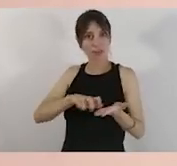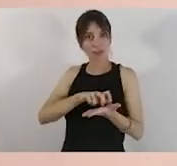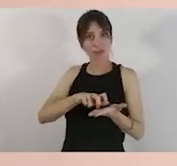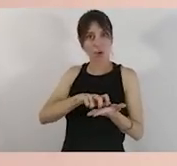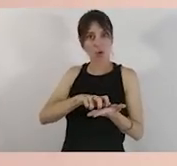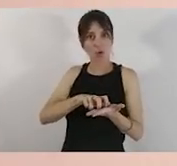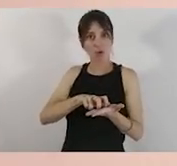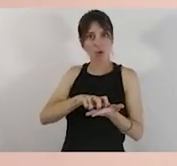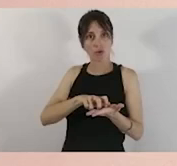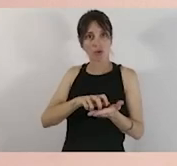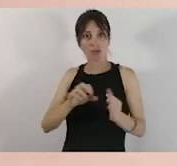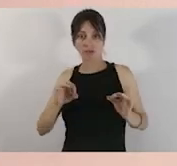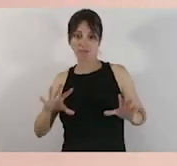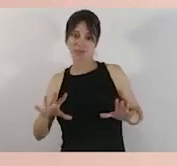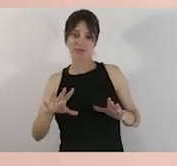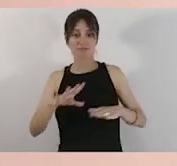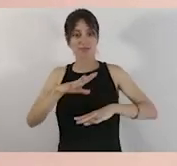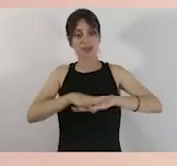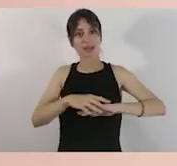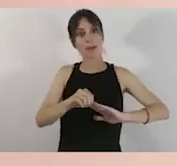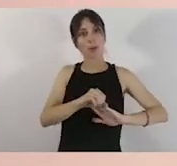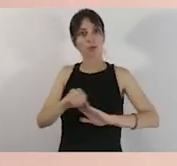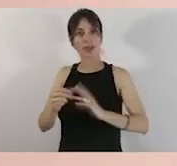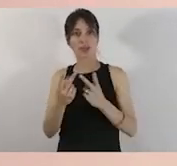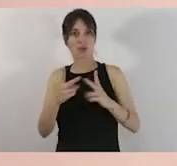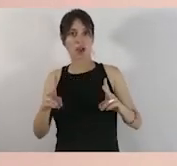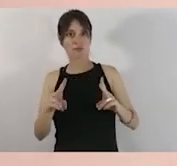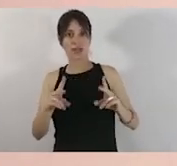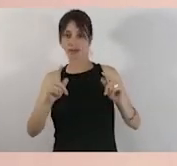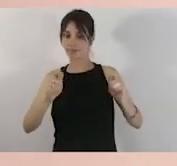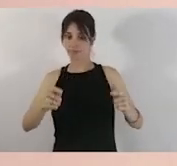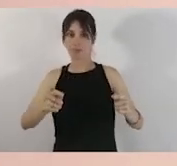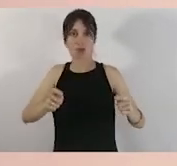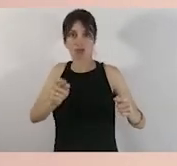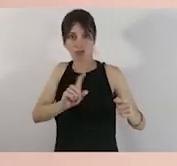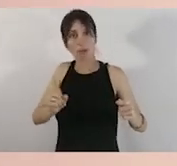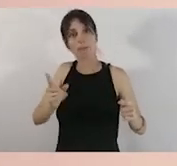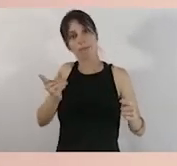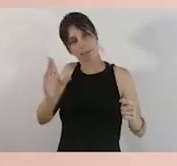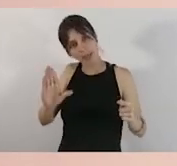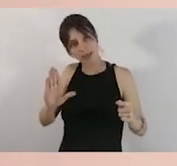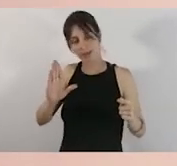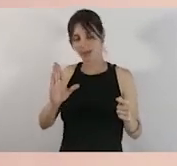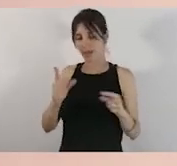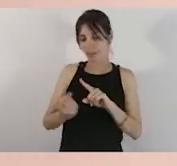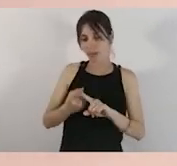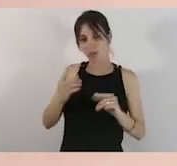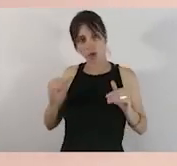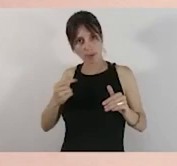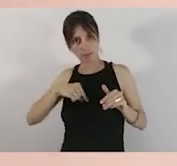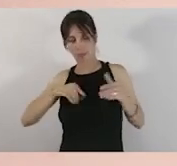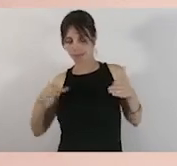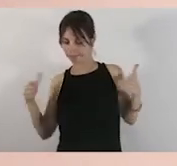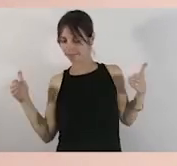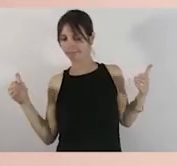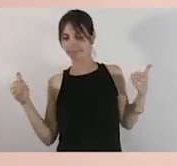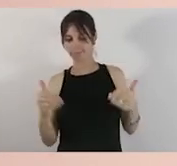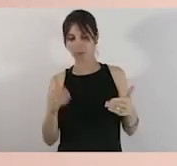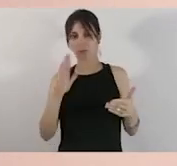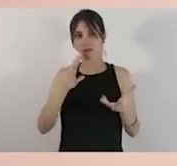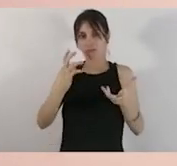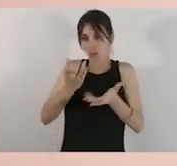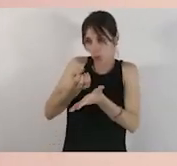ciblés quartiers prioritaires de la ville et qui méritent toutefois toute notre attention. Donc, je souhaitais apporter cet